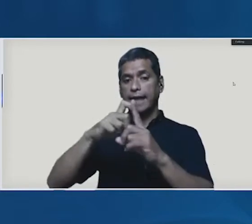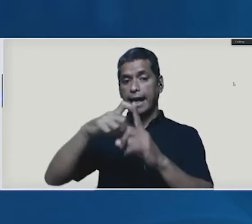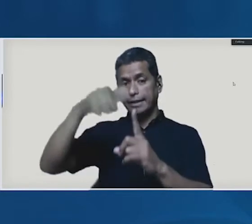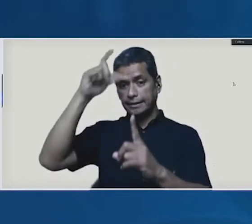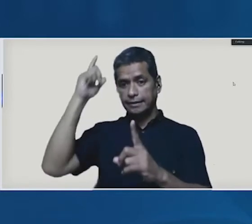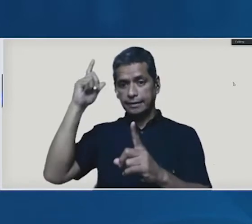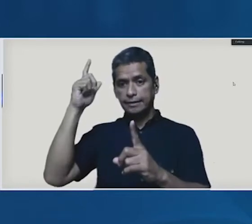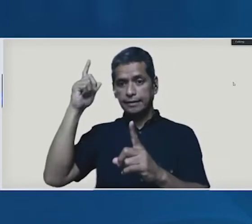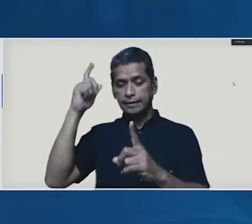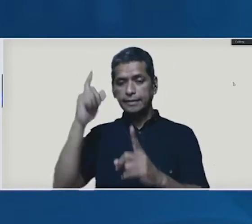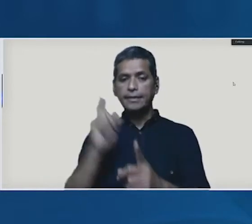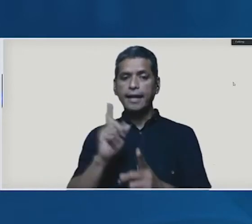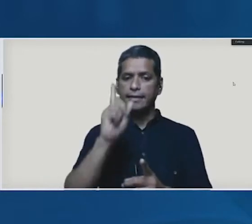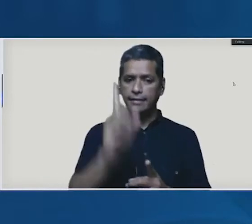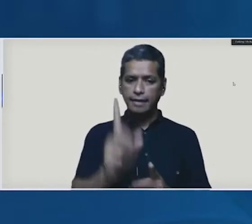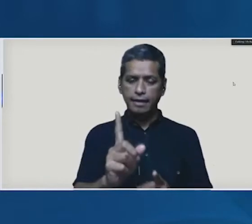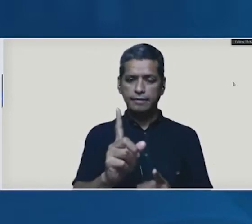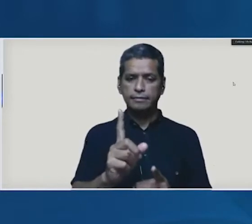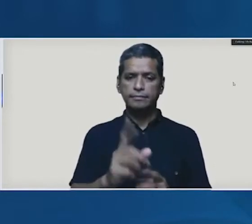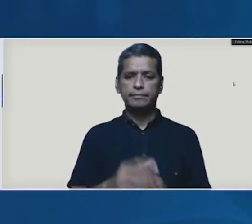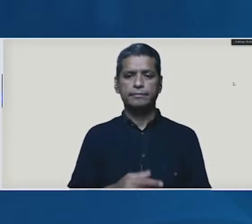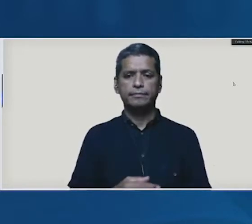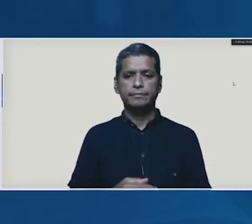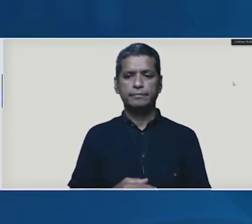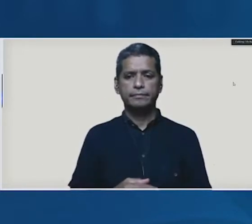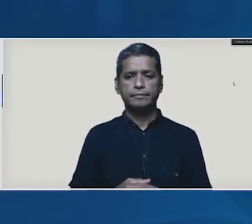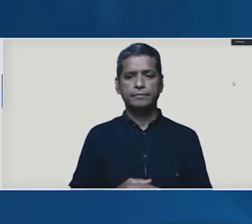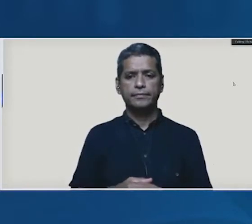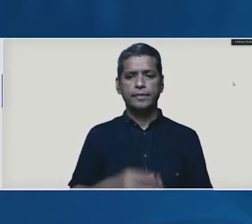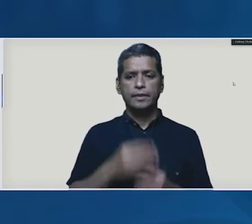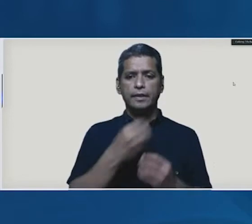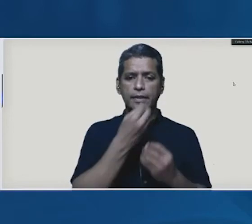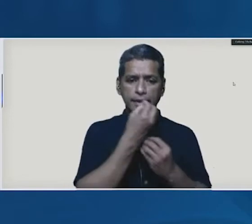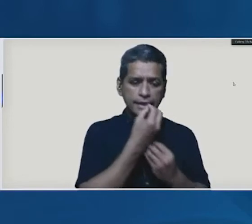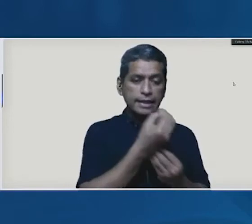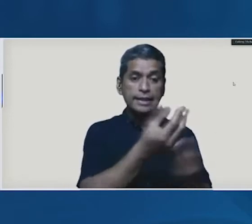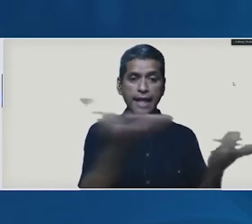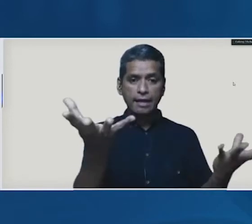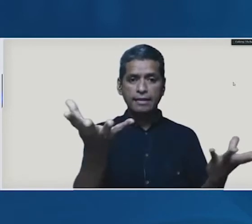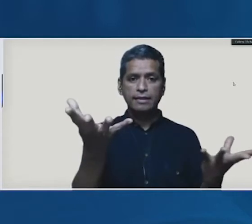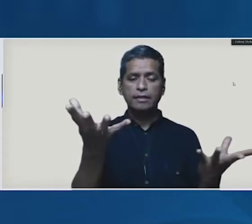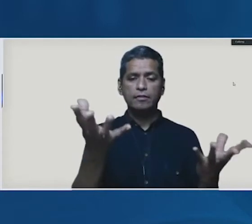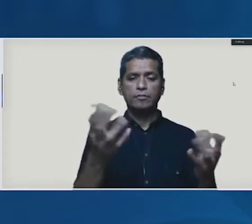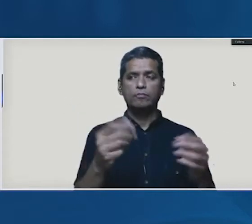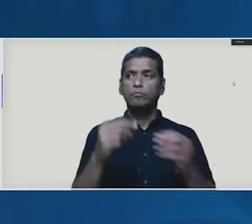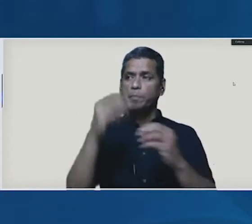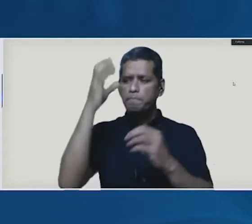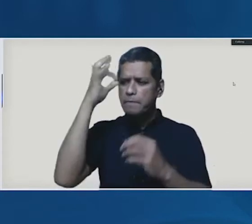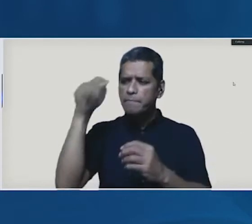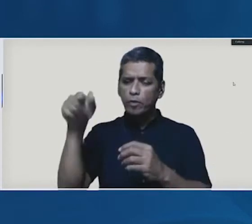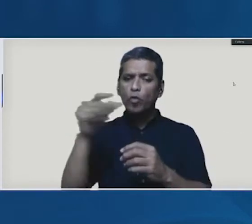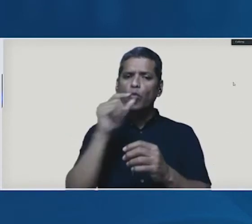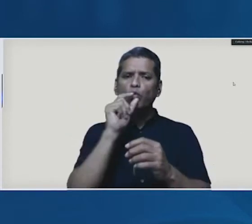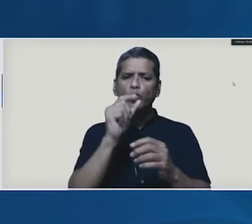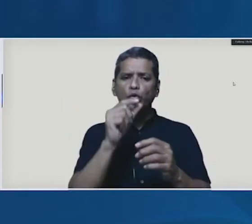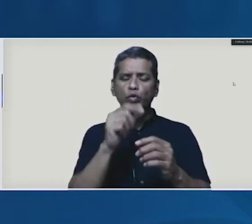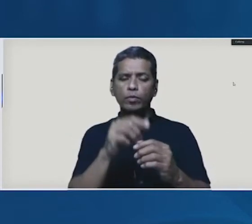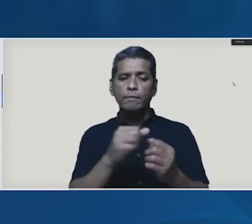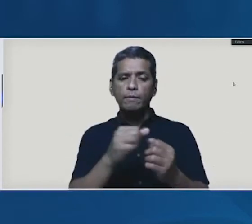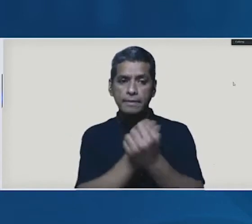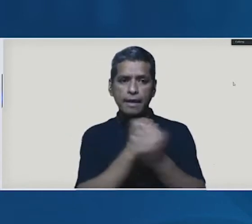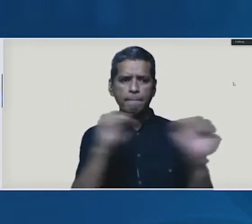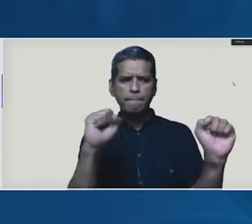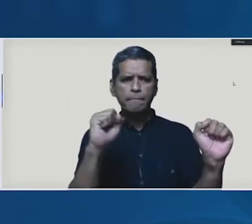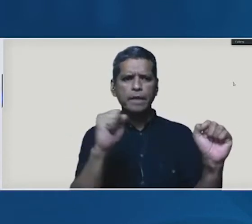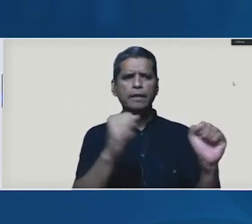dinyatakan ini dinyatakan Karena untuk umat Tuhan untuk